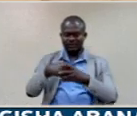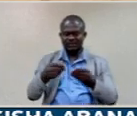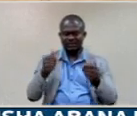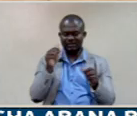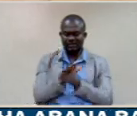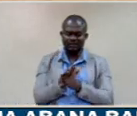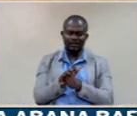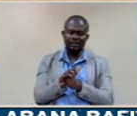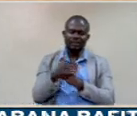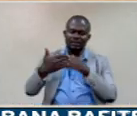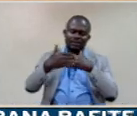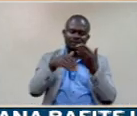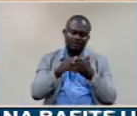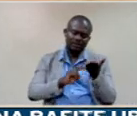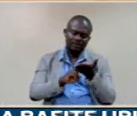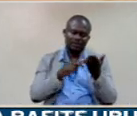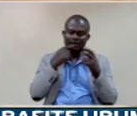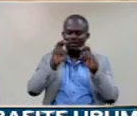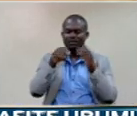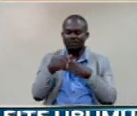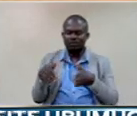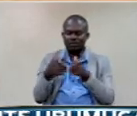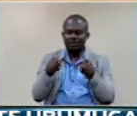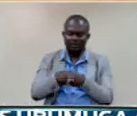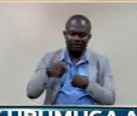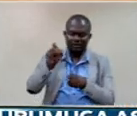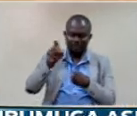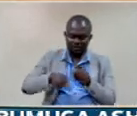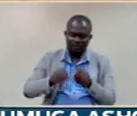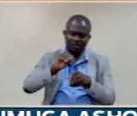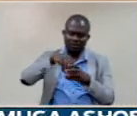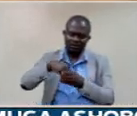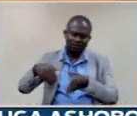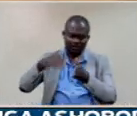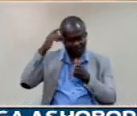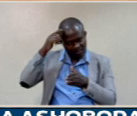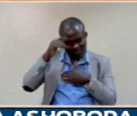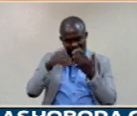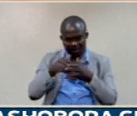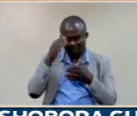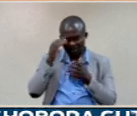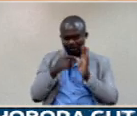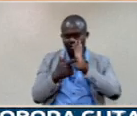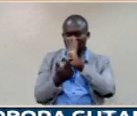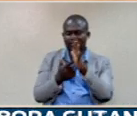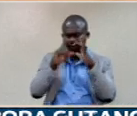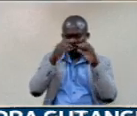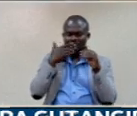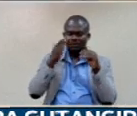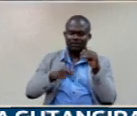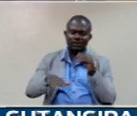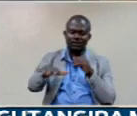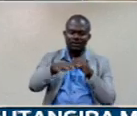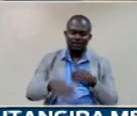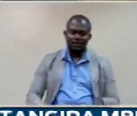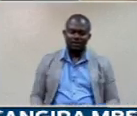cyane. Abawuturiye n'abawukoresha bavuga ko umuhanda nk'uyu ukwiriye gushyirwamo kaburimbo kuko ugaragaza isura mbi kuri iki kibuga. Hano